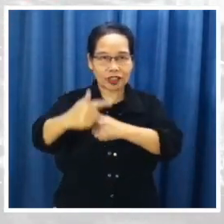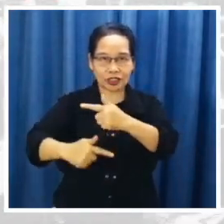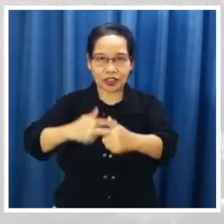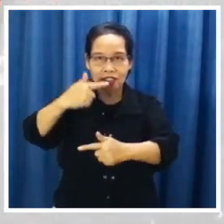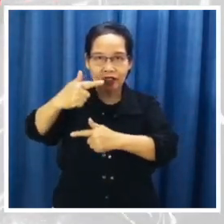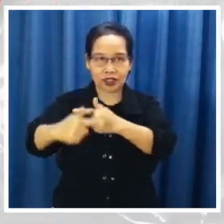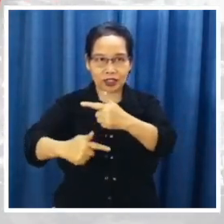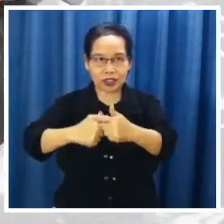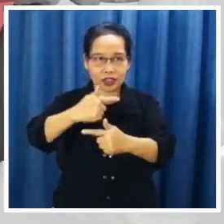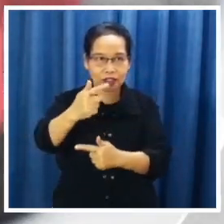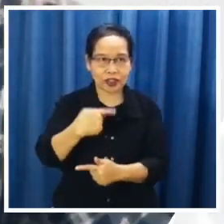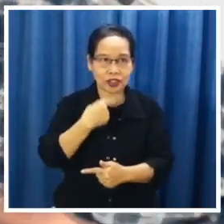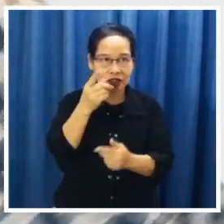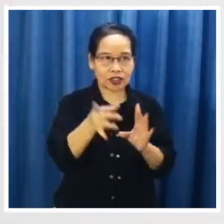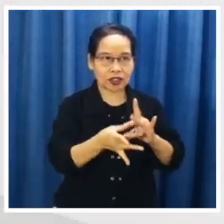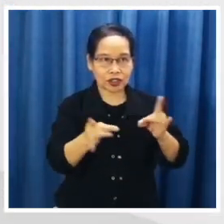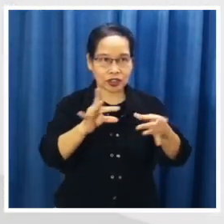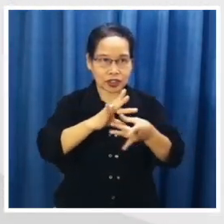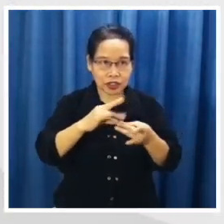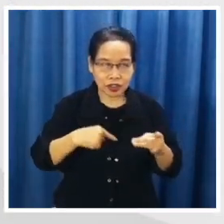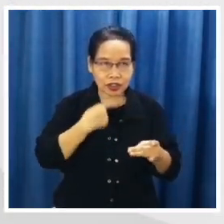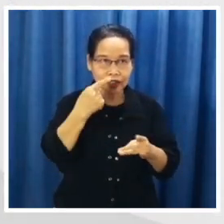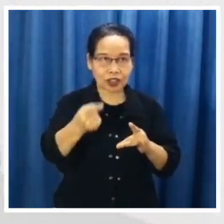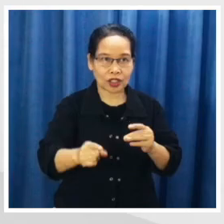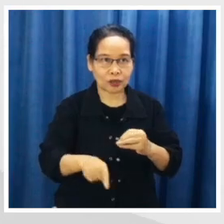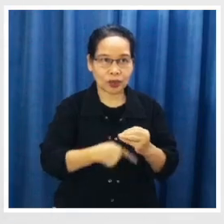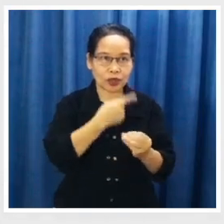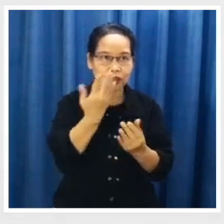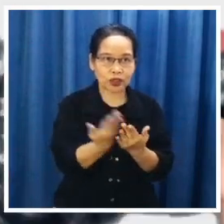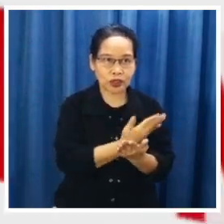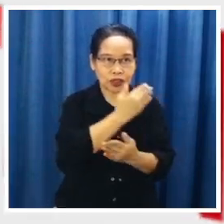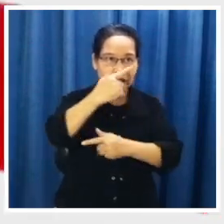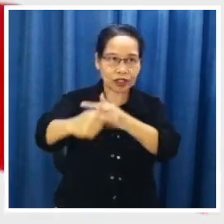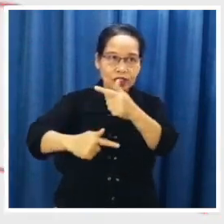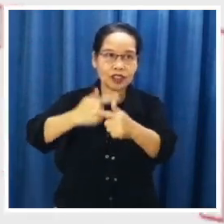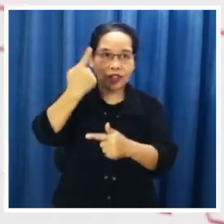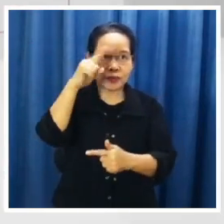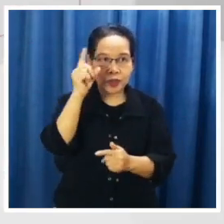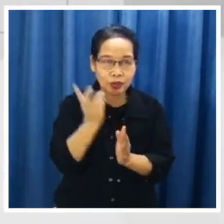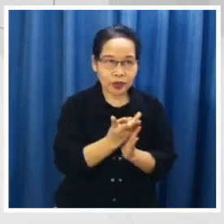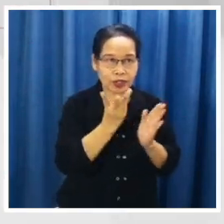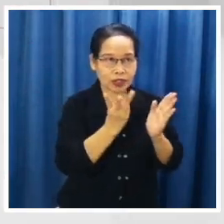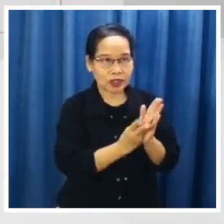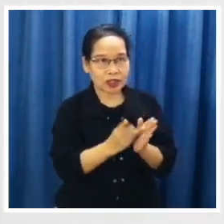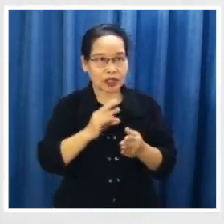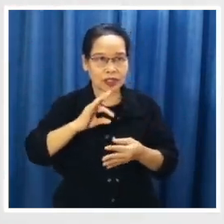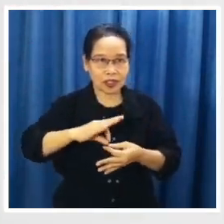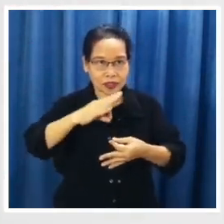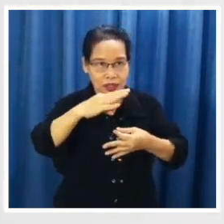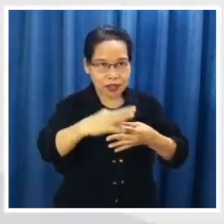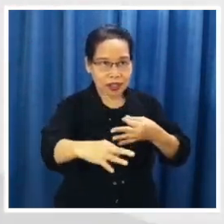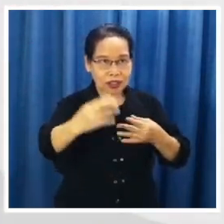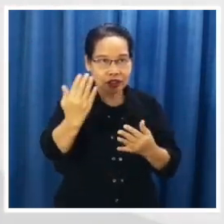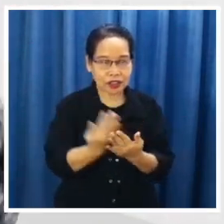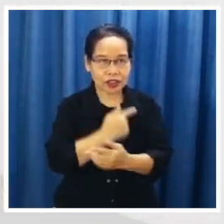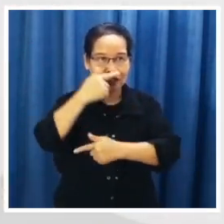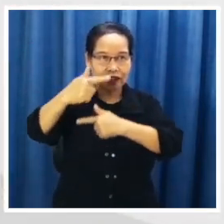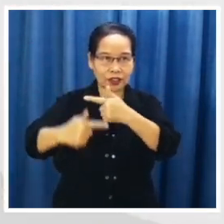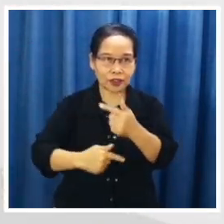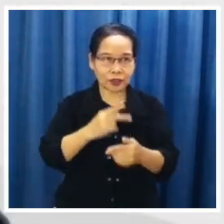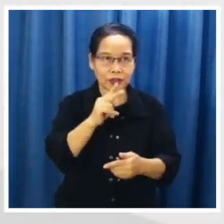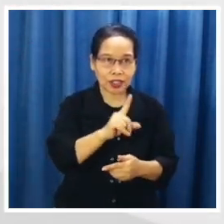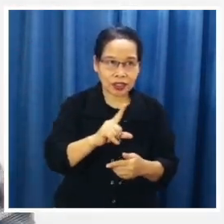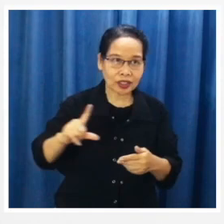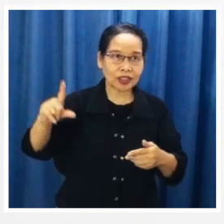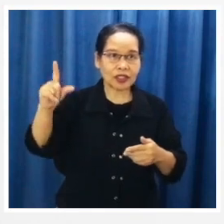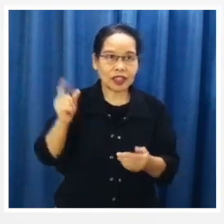bagong henerasyon. Let me tell you a story, got a story to tell. It's all about the new generation. For real, I'm a BH10. Bagong